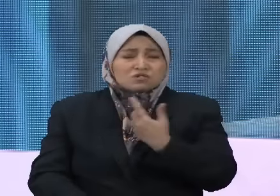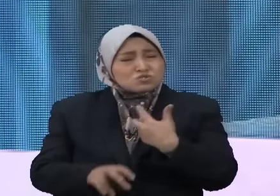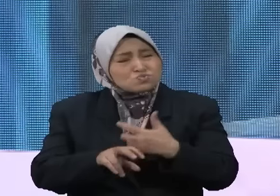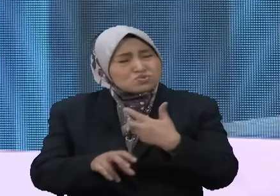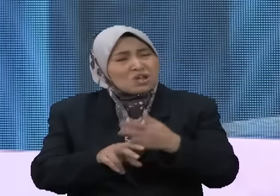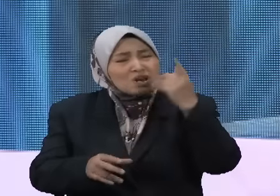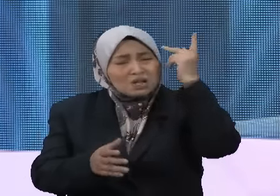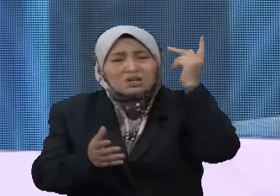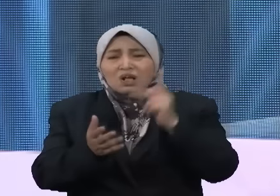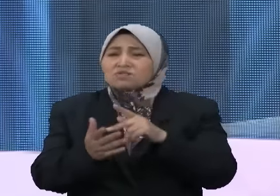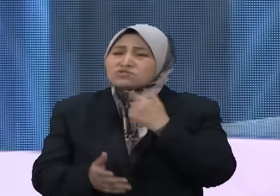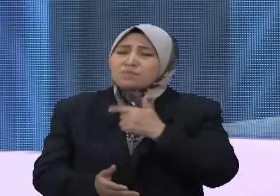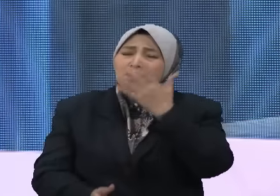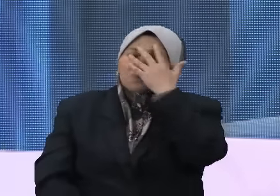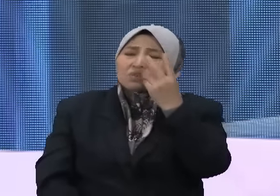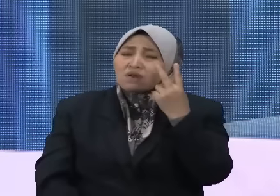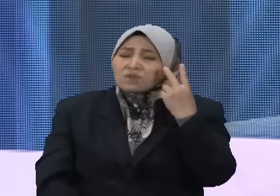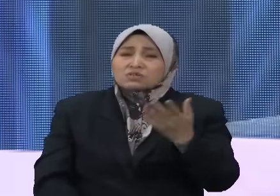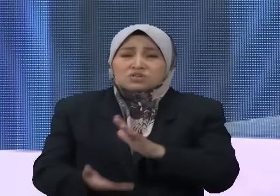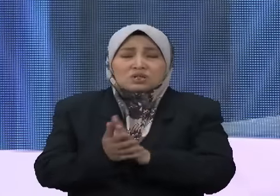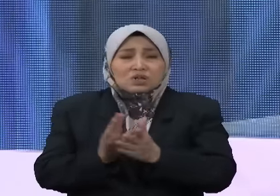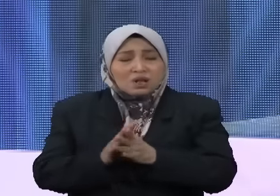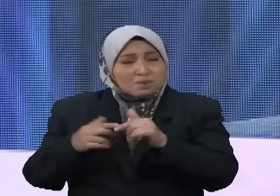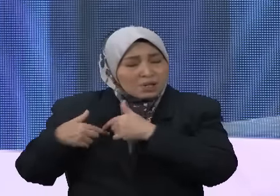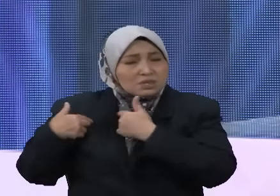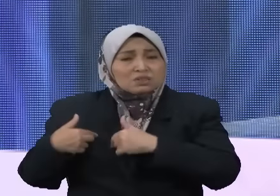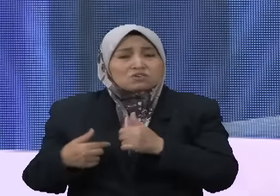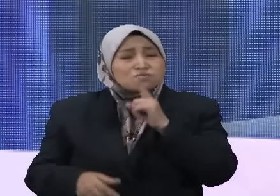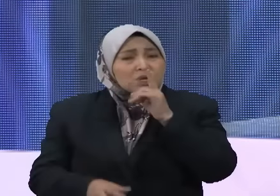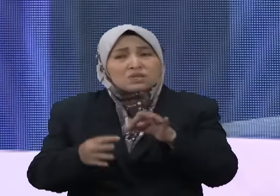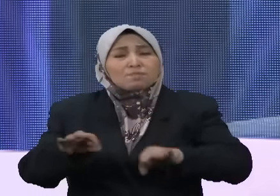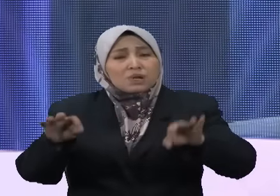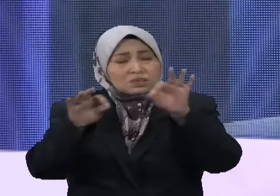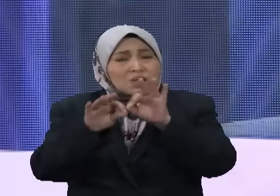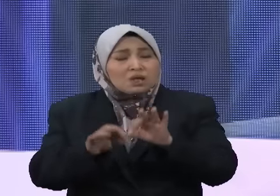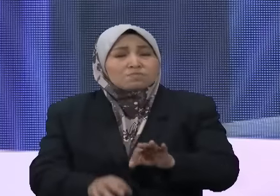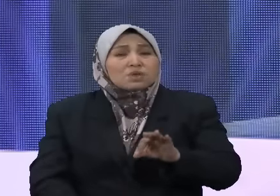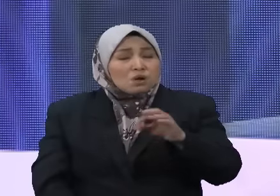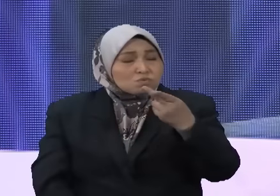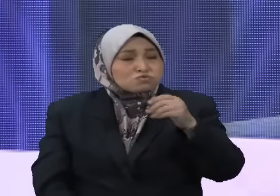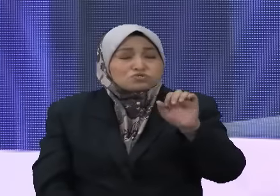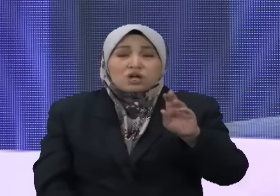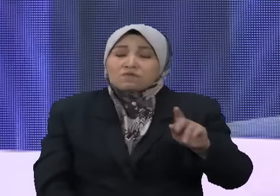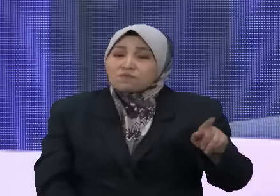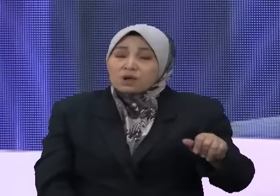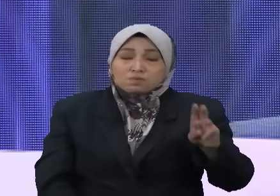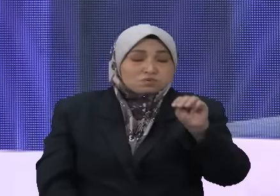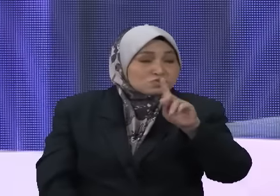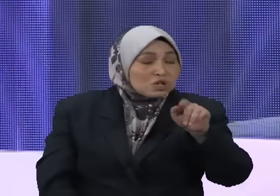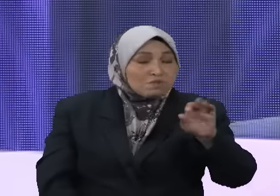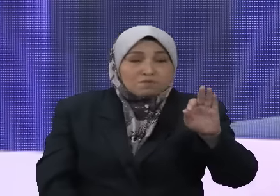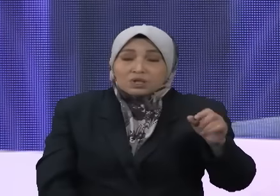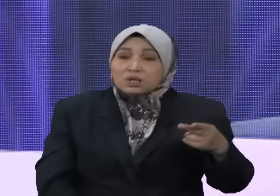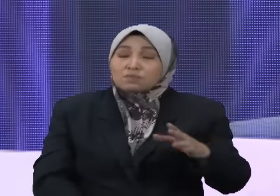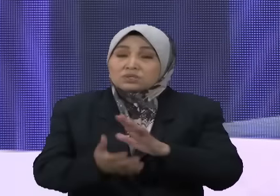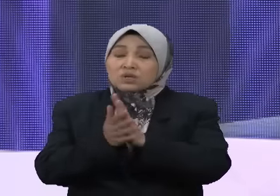nak kenal siapa orang munafik ni maka dalam hal ini sebenarnya pentingnya huzaifah IBN Yaman pentingnya huzaifah IBN Yaman